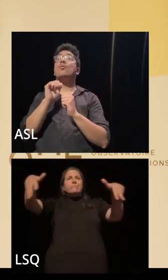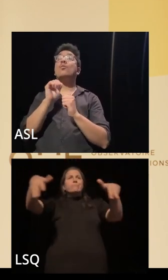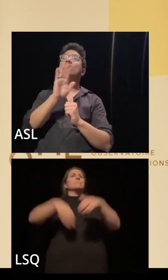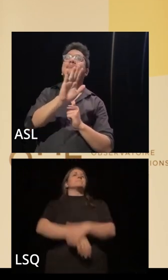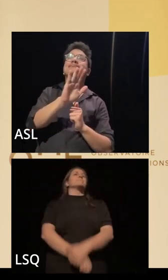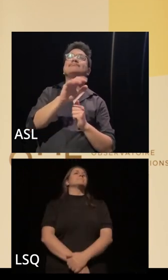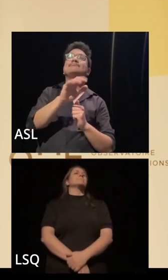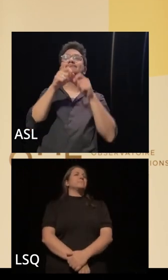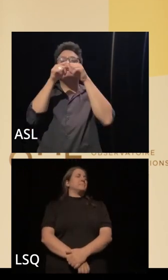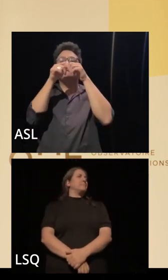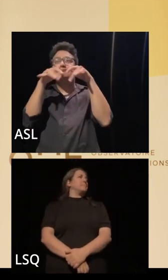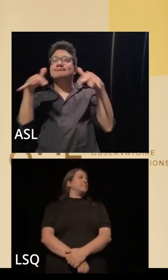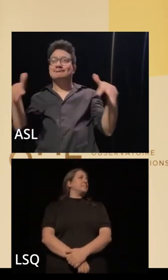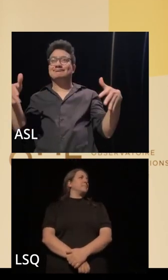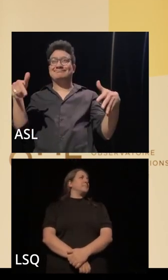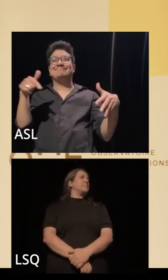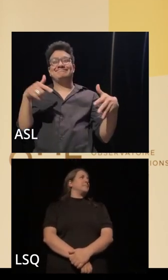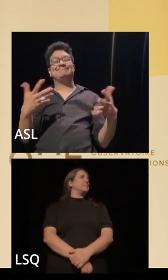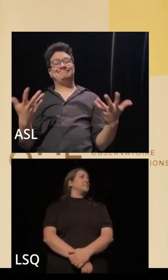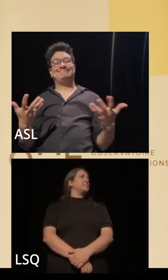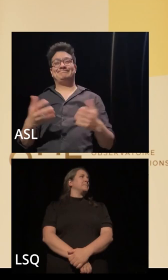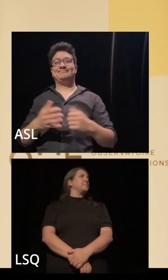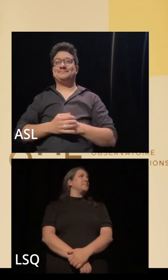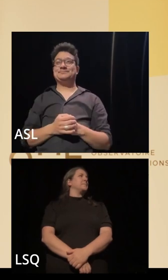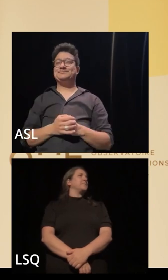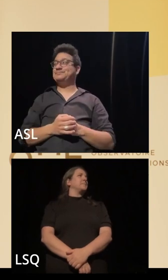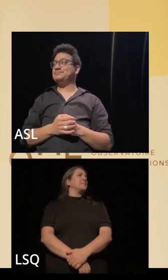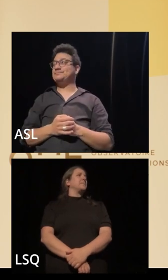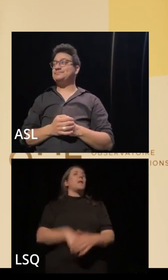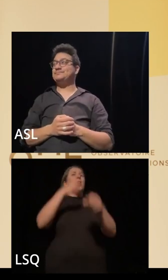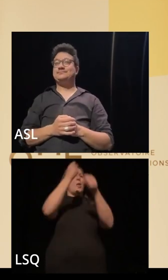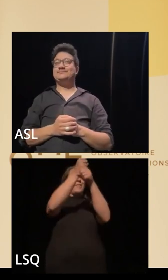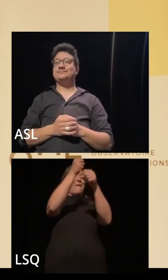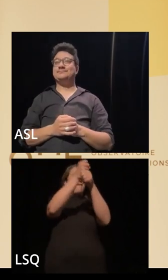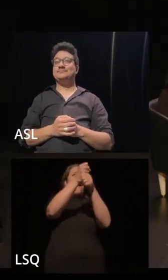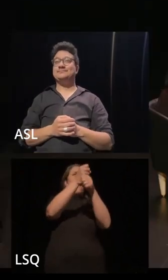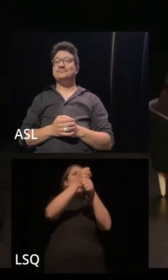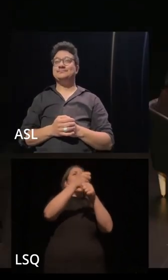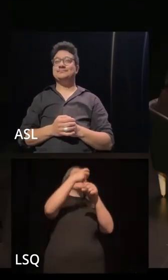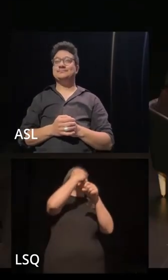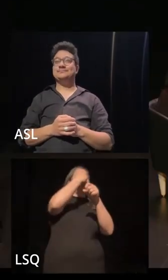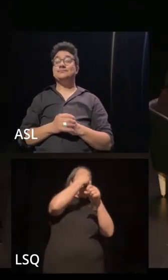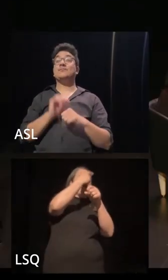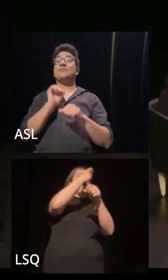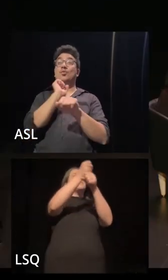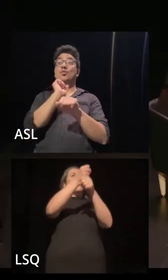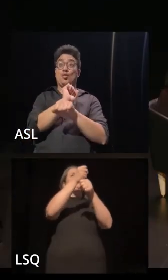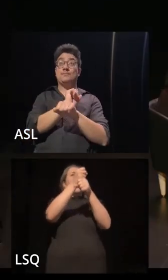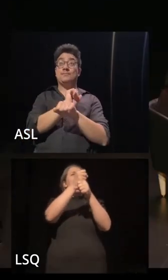Eso, los deportes. Les sports. El trabajo. Le travail. Bueno.